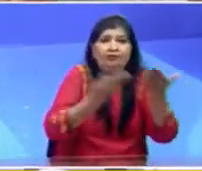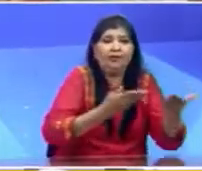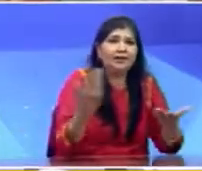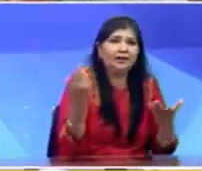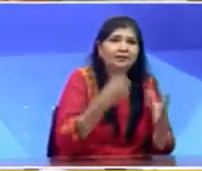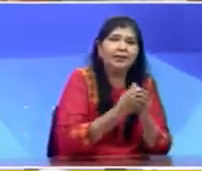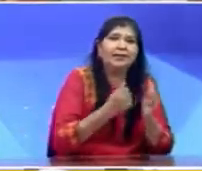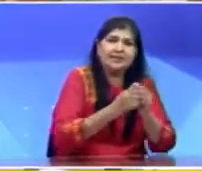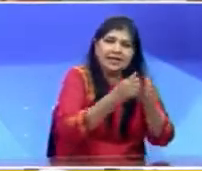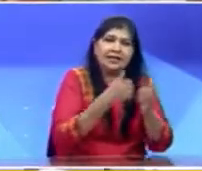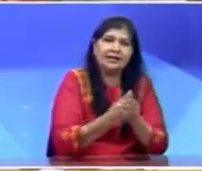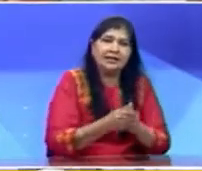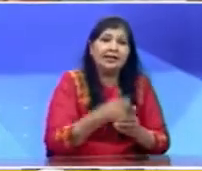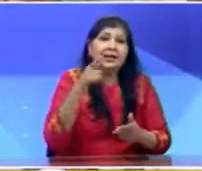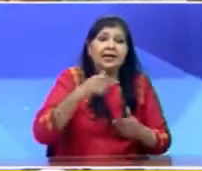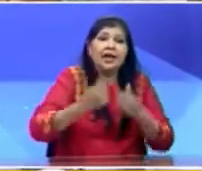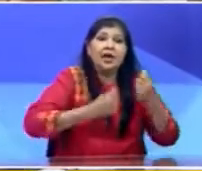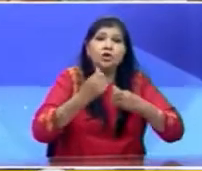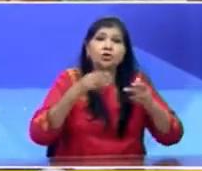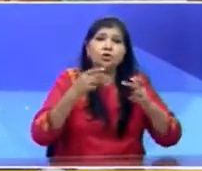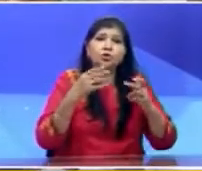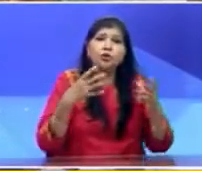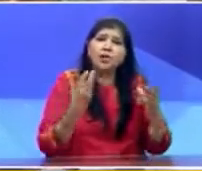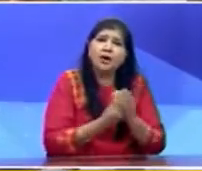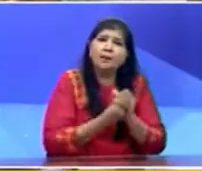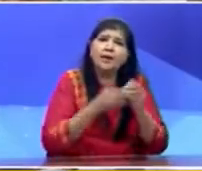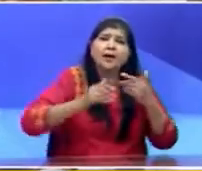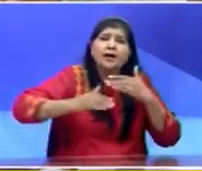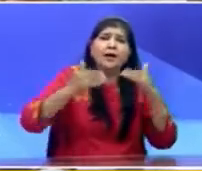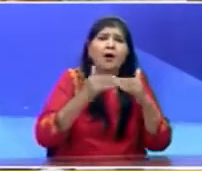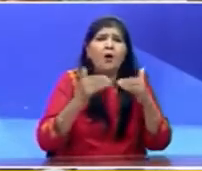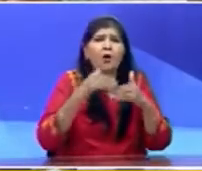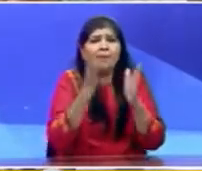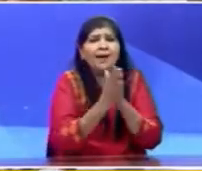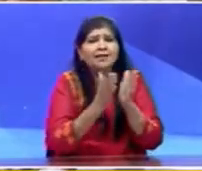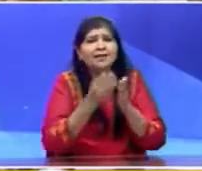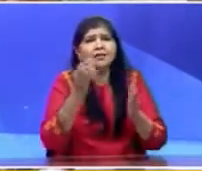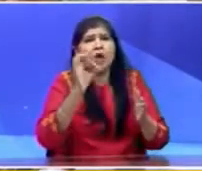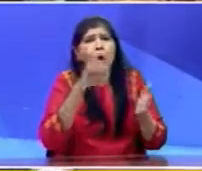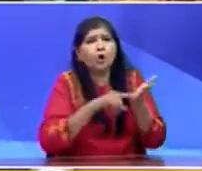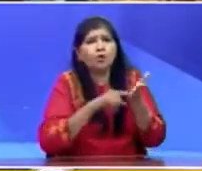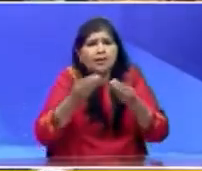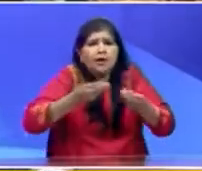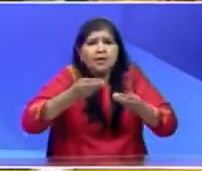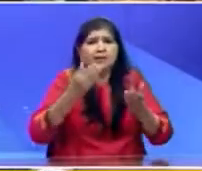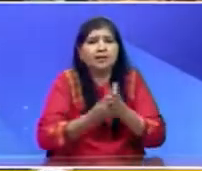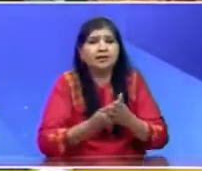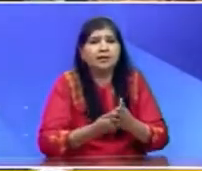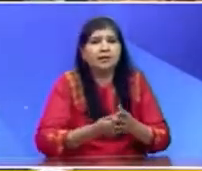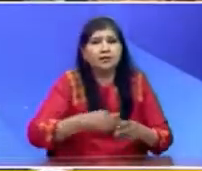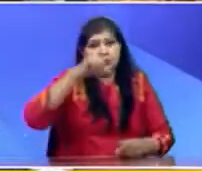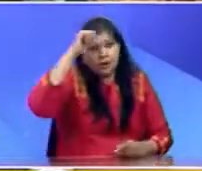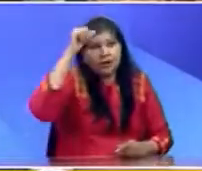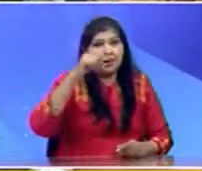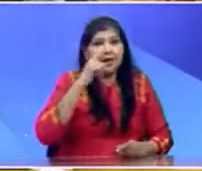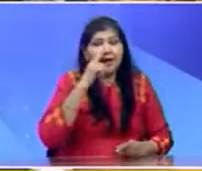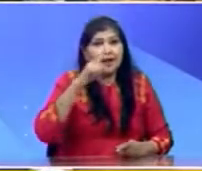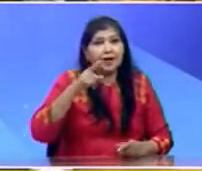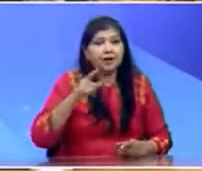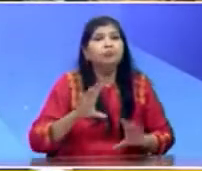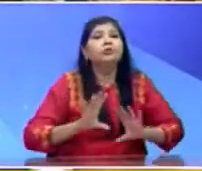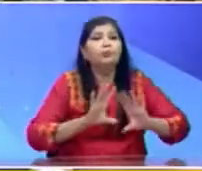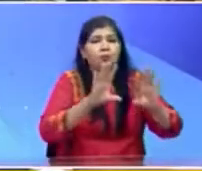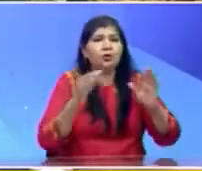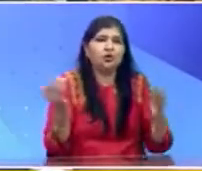है। यह टूर्नामेंट अक्टूबर के आसपास होगा, जो खेलों के प्रति देश की बेटियों का उत्साह